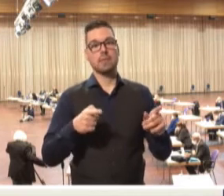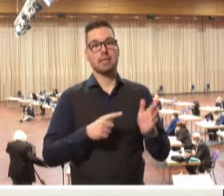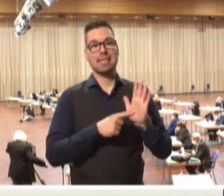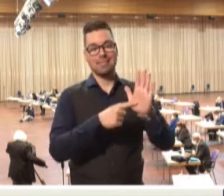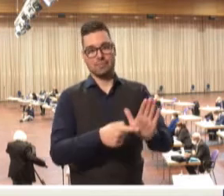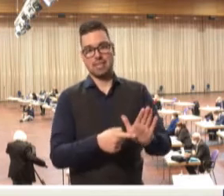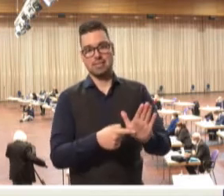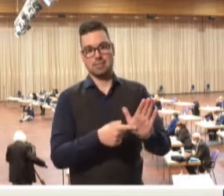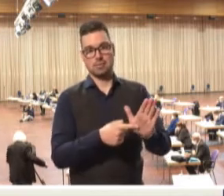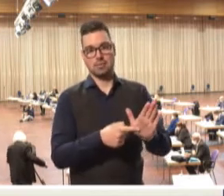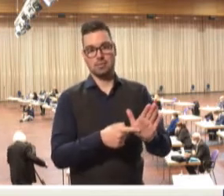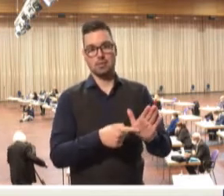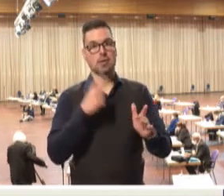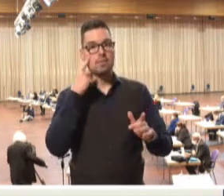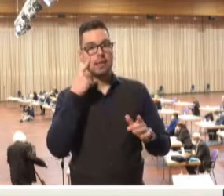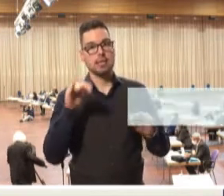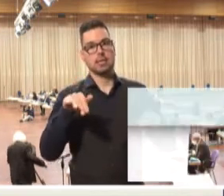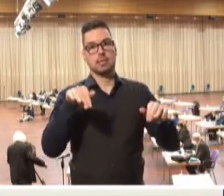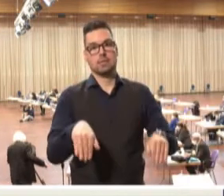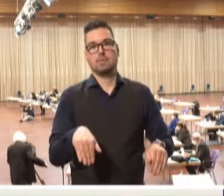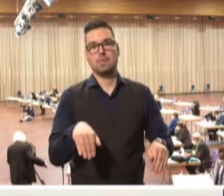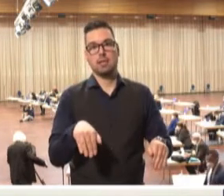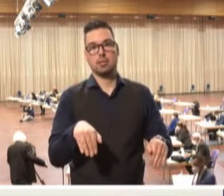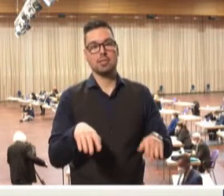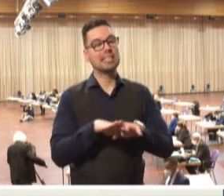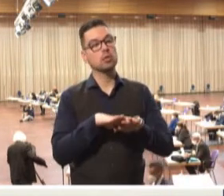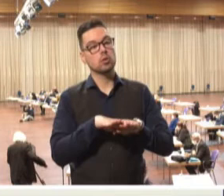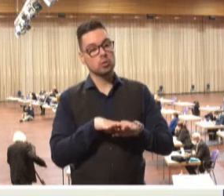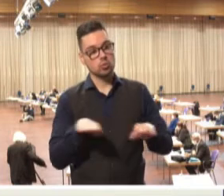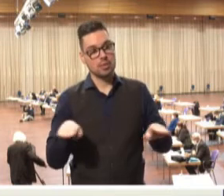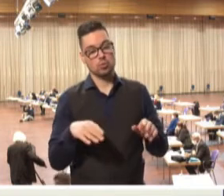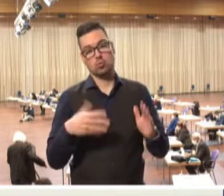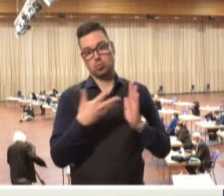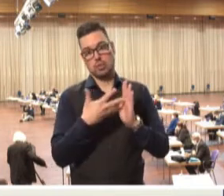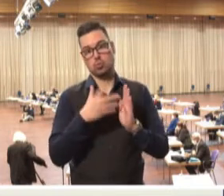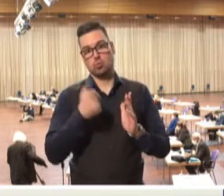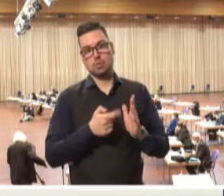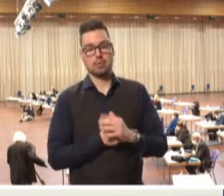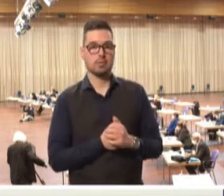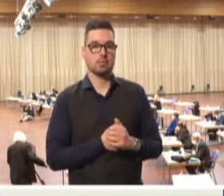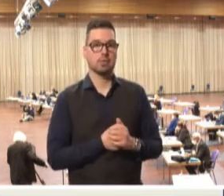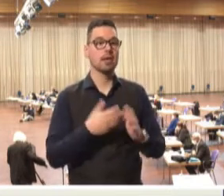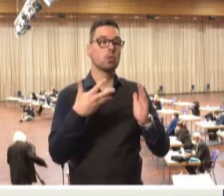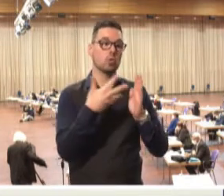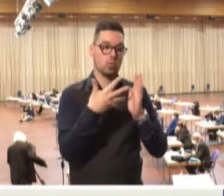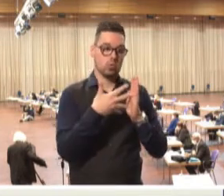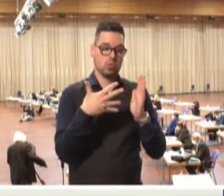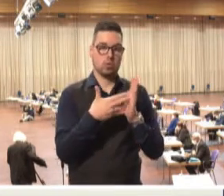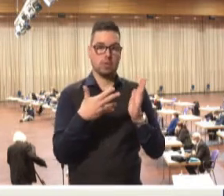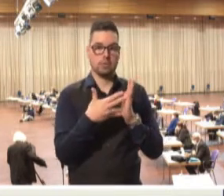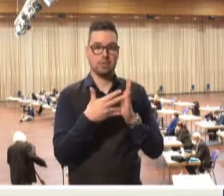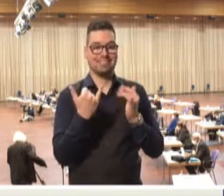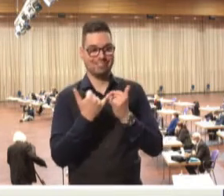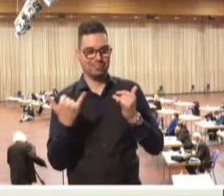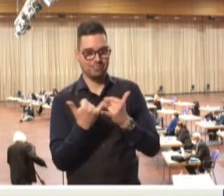Missbrauchsverdachtsfälle im Bereich des UKS gebieten nun eine grundsätzliche Untersuchung. Es soll untersucht werden,